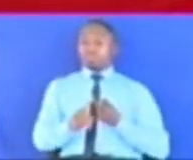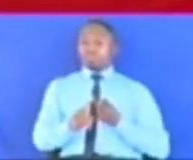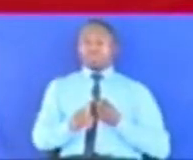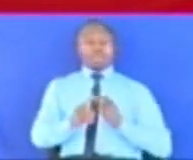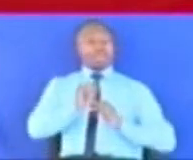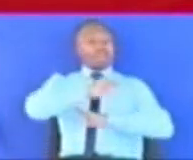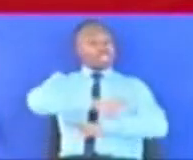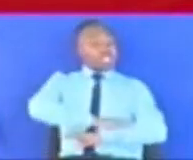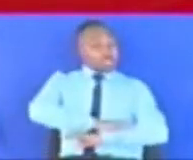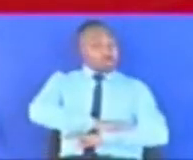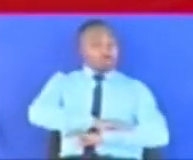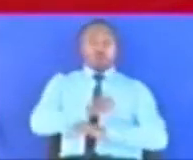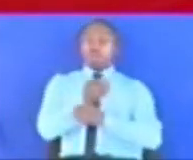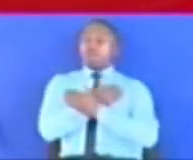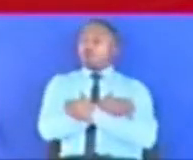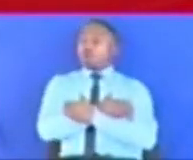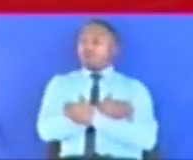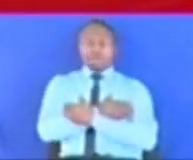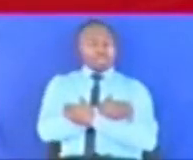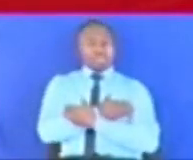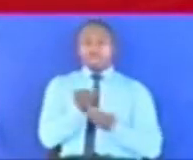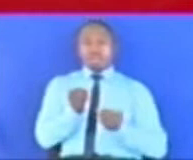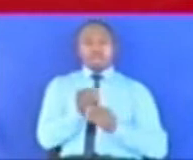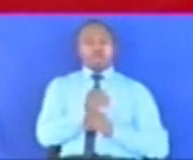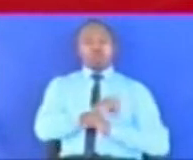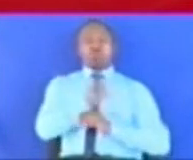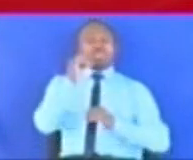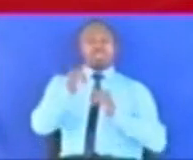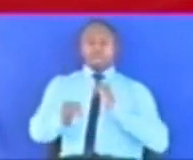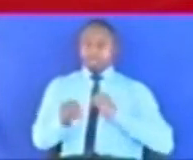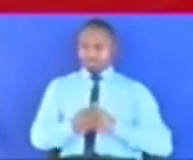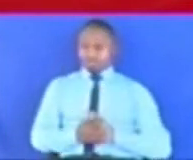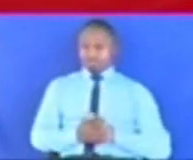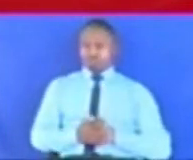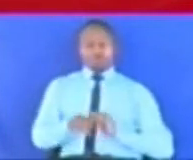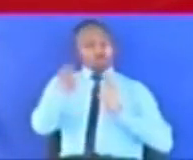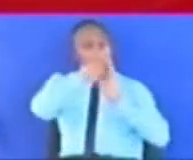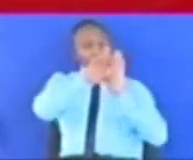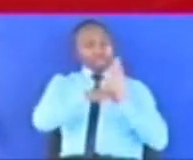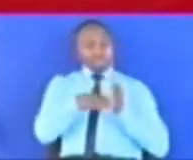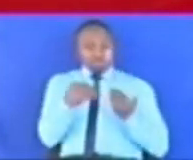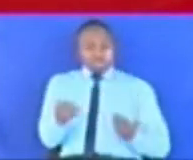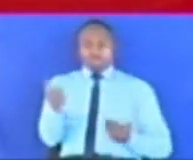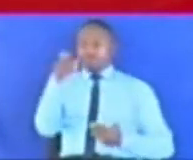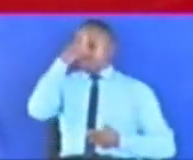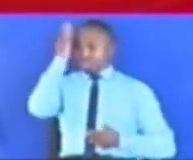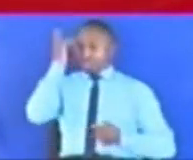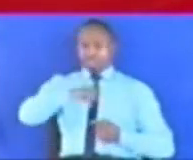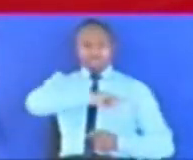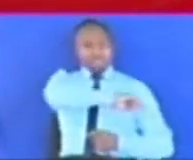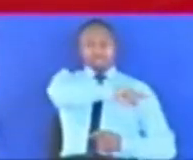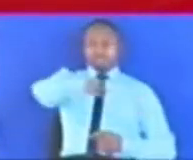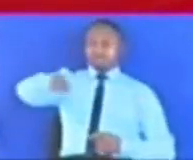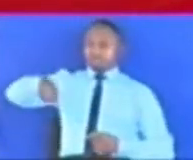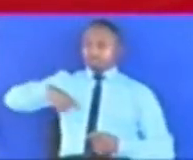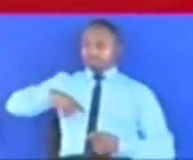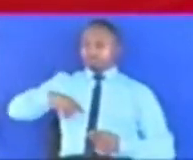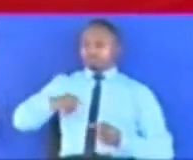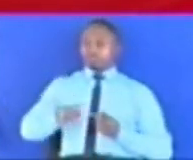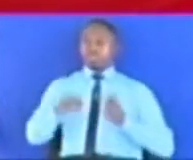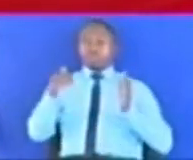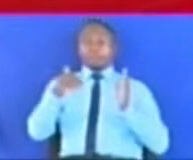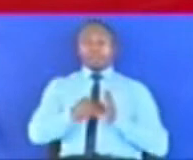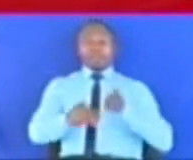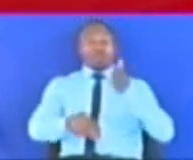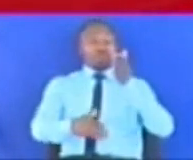hayana likizo na wala hayana wikendi, lakini utaratibu tulionao sasa hivi wa serikali na sisi wote ni kwamba zahanati paka